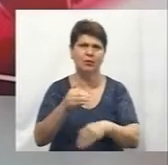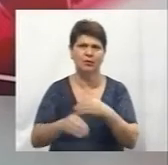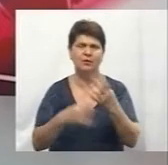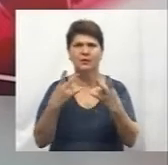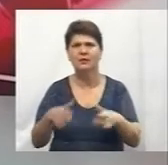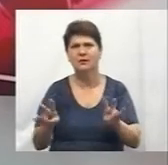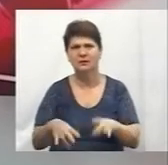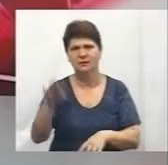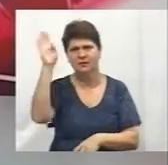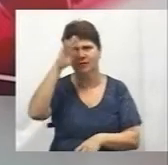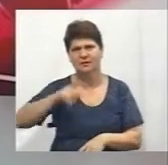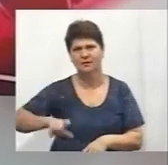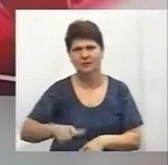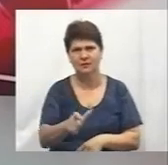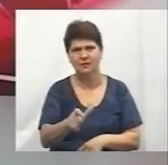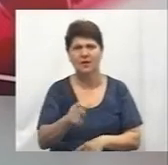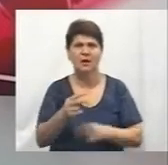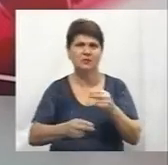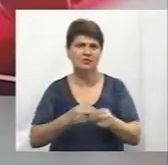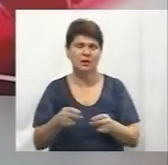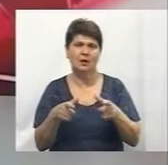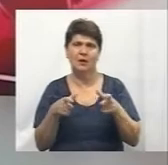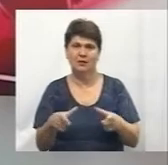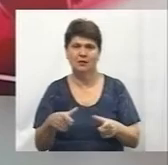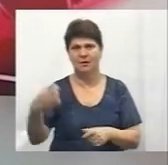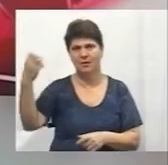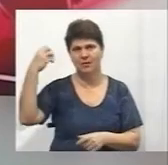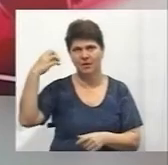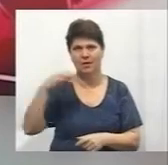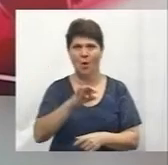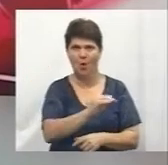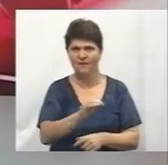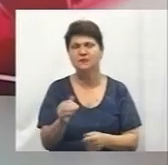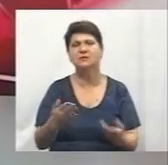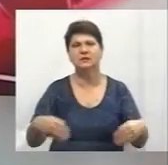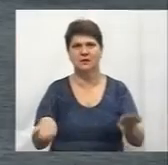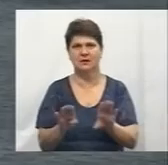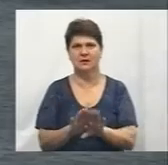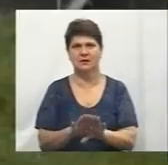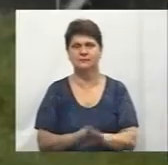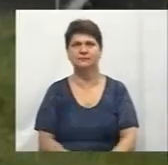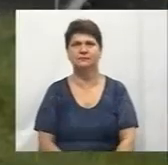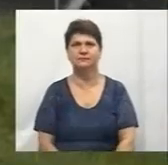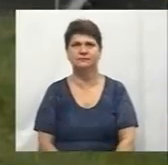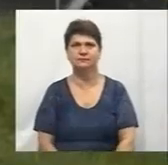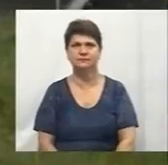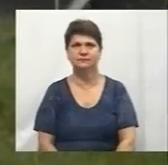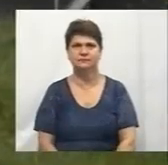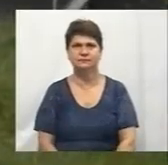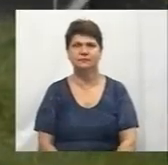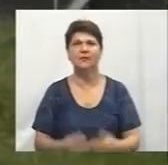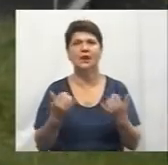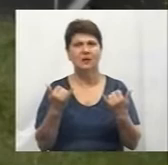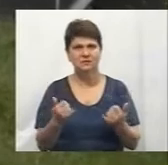вінницьких водоймах. Тим більше, що через карантин пляжі офіційно і досі закриті. В разі купання вода